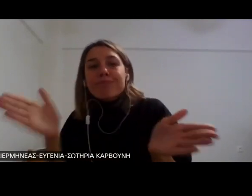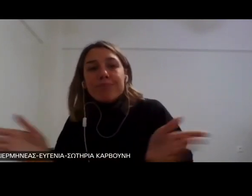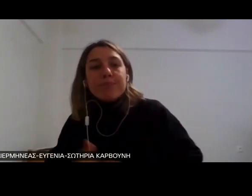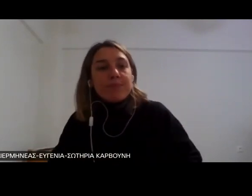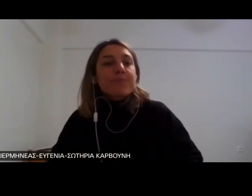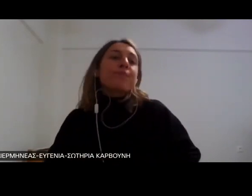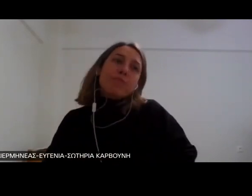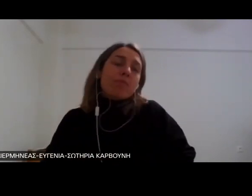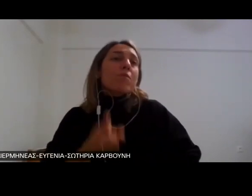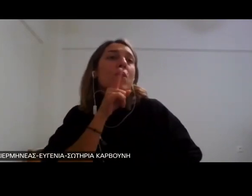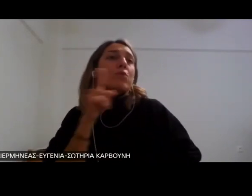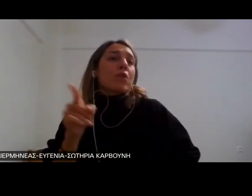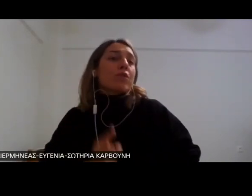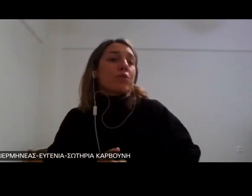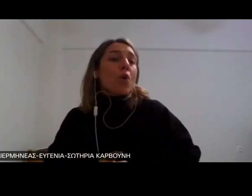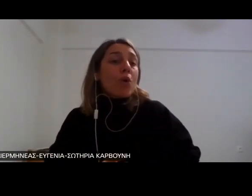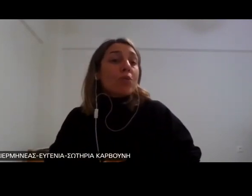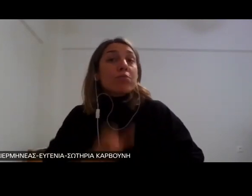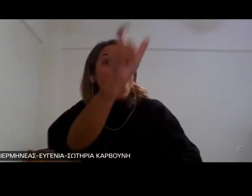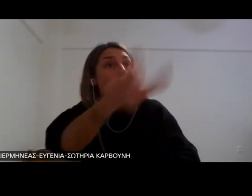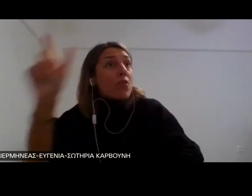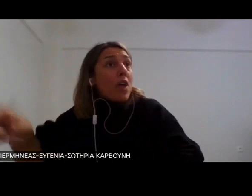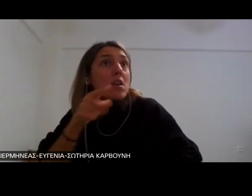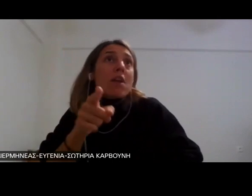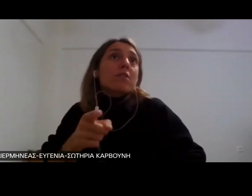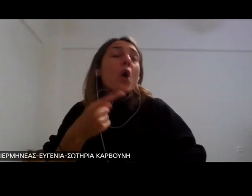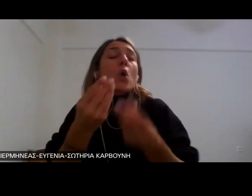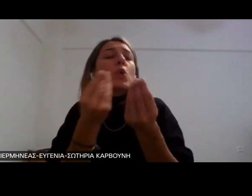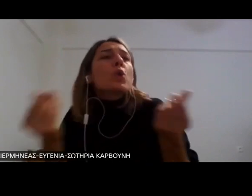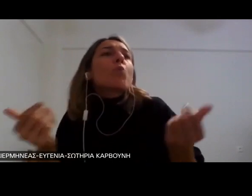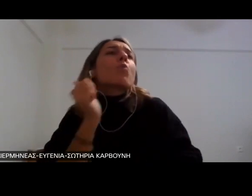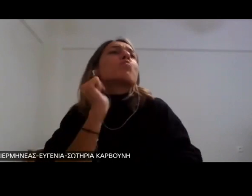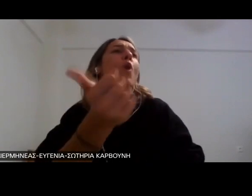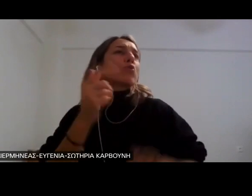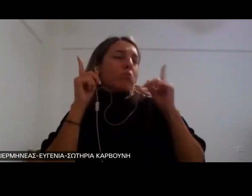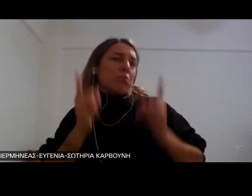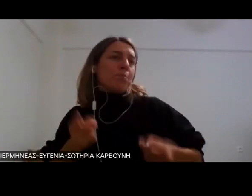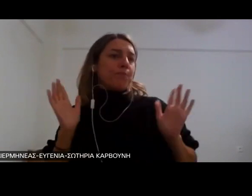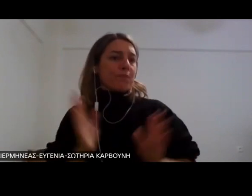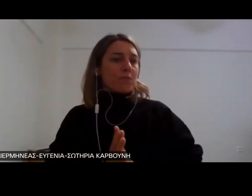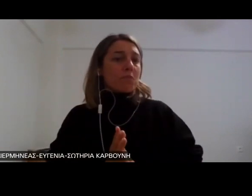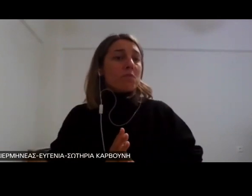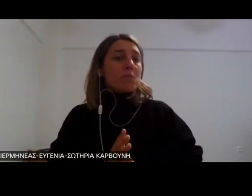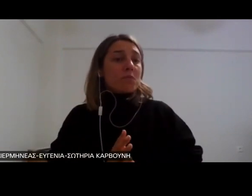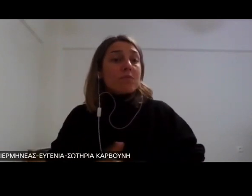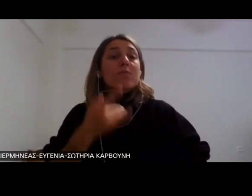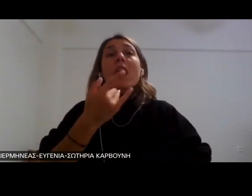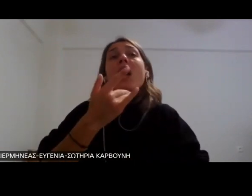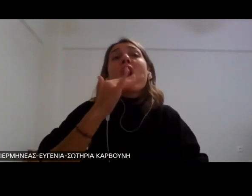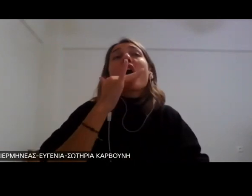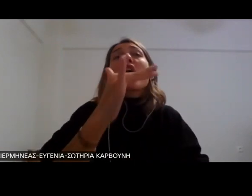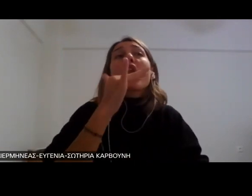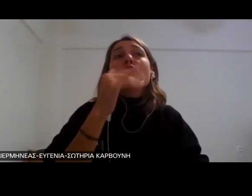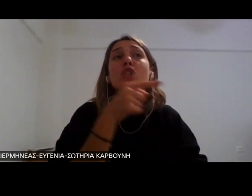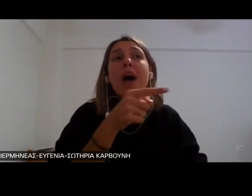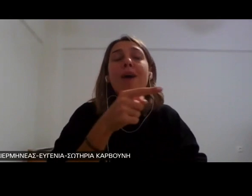στην αντιμετώπιση, το αφήνεται στο χρήστη, αλλά και εναρμονίζεται με το χαρακτηριστικό των γλωσσών που είναι η